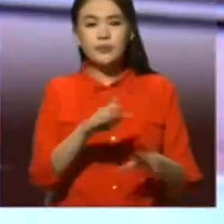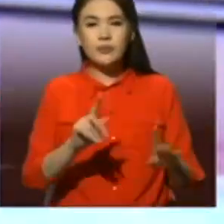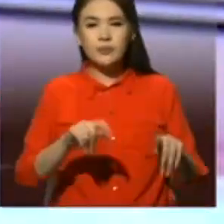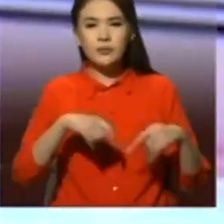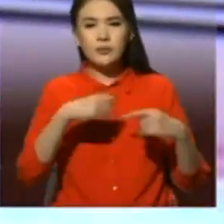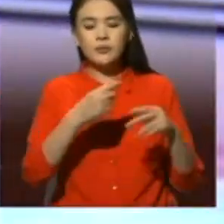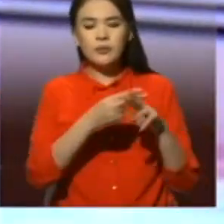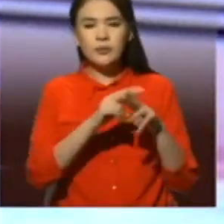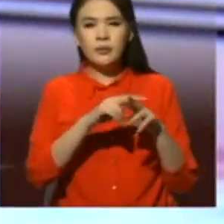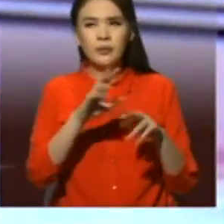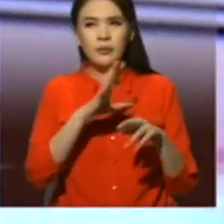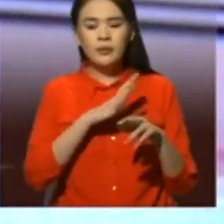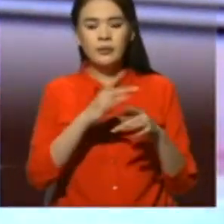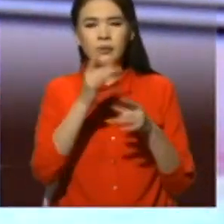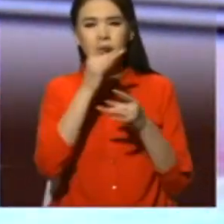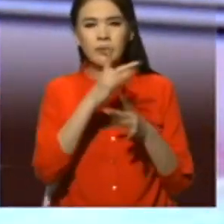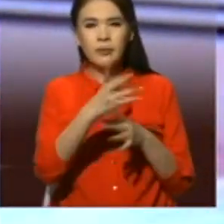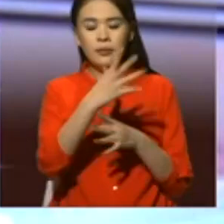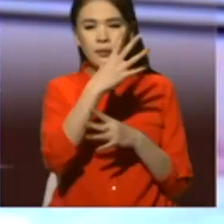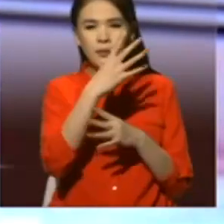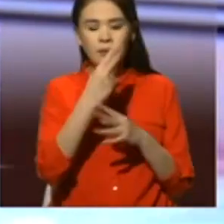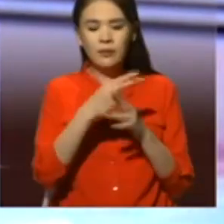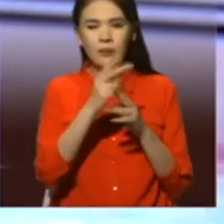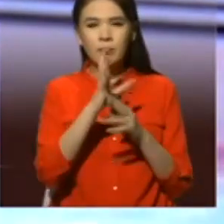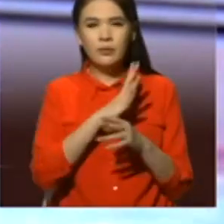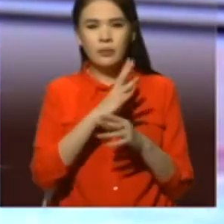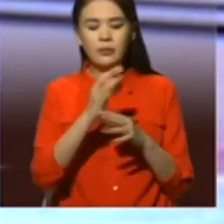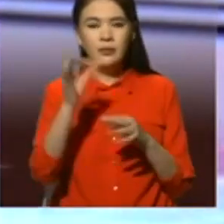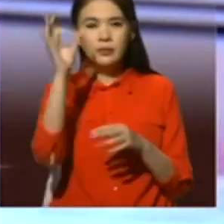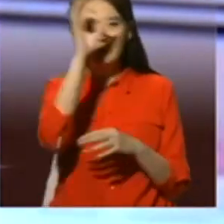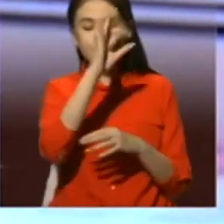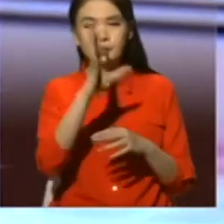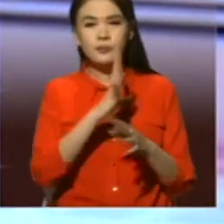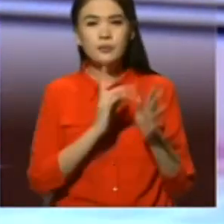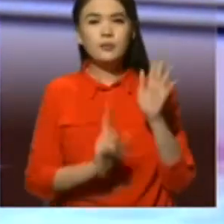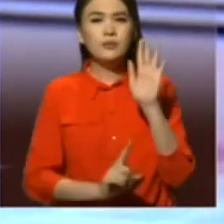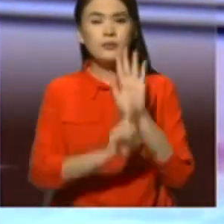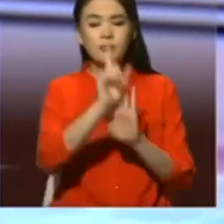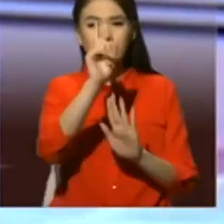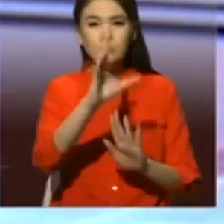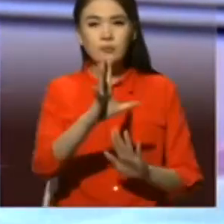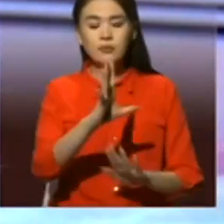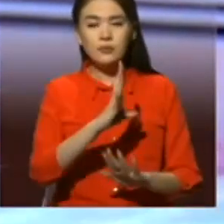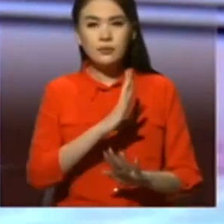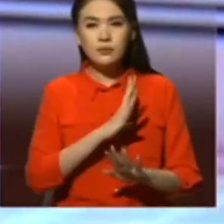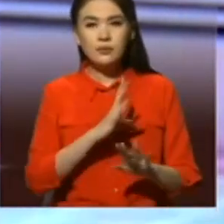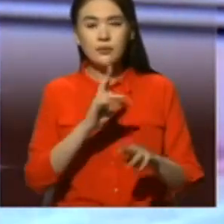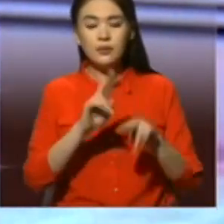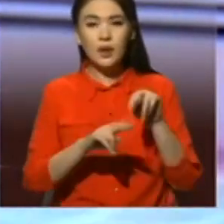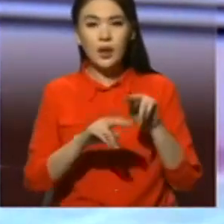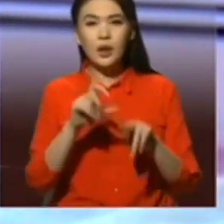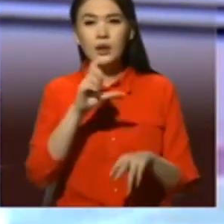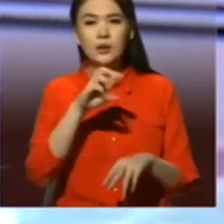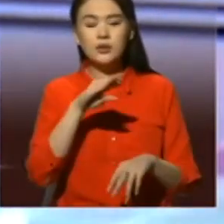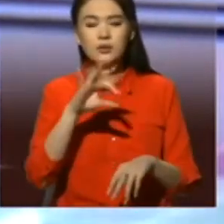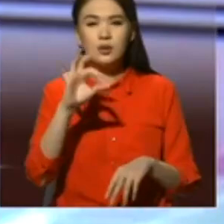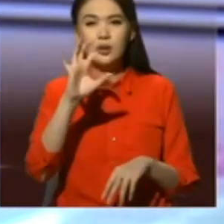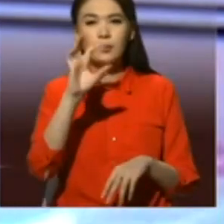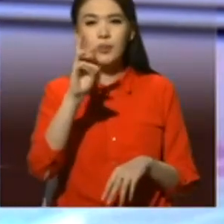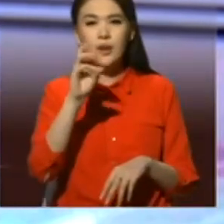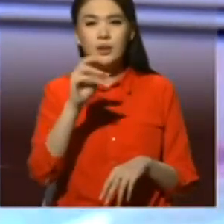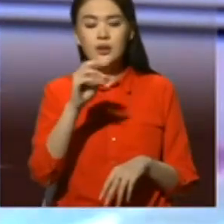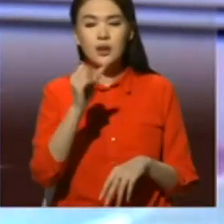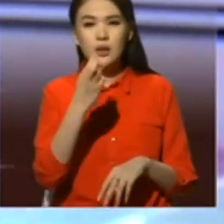Ол кез келген уақытта бұның жаңағы о бастан құрылғандағы ассамблея негізгі осы этномедиация